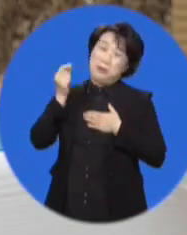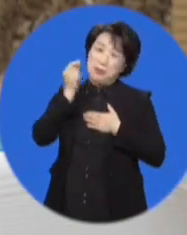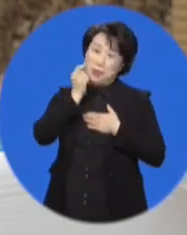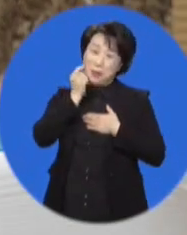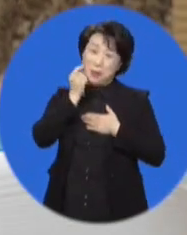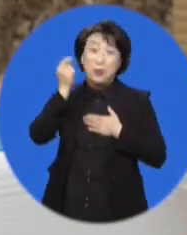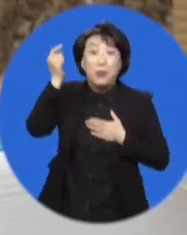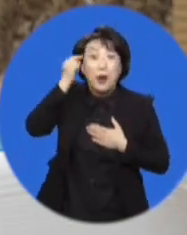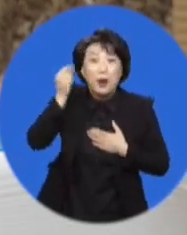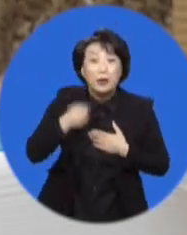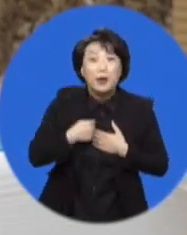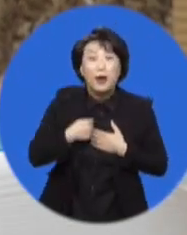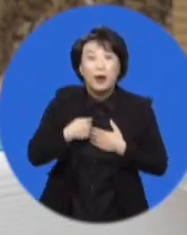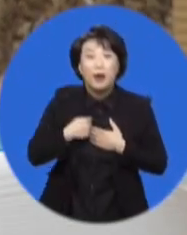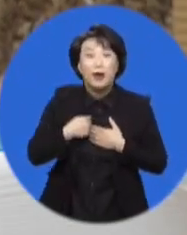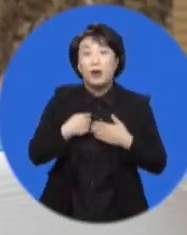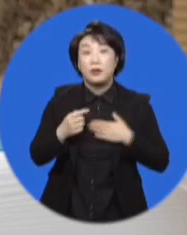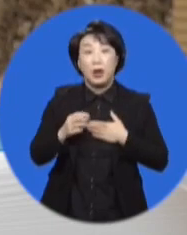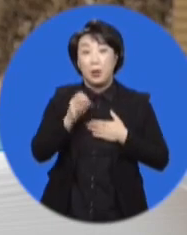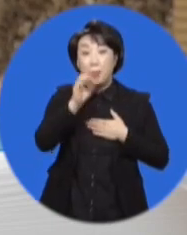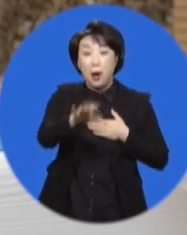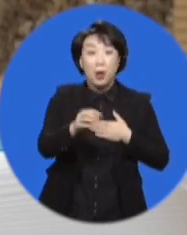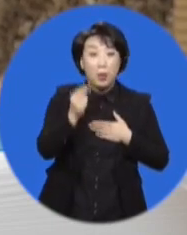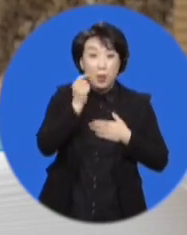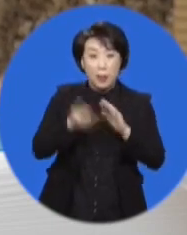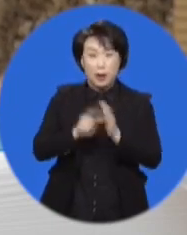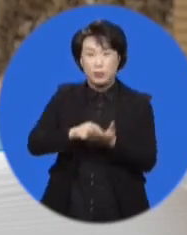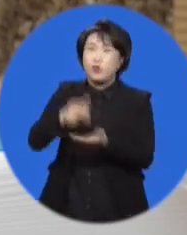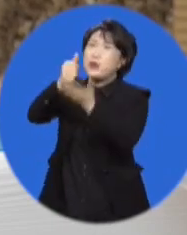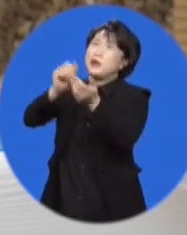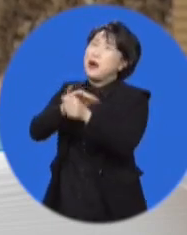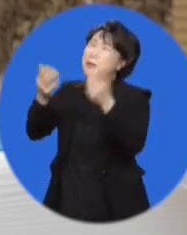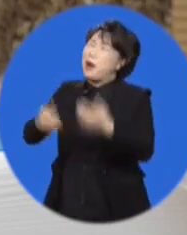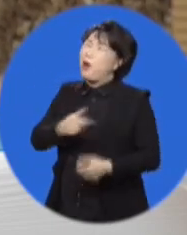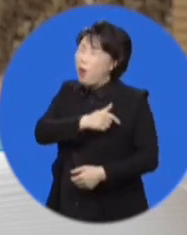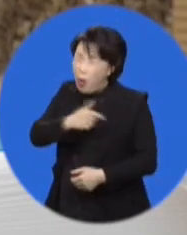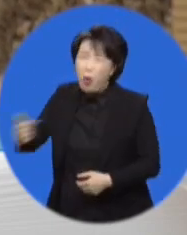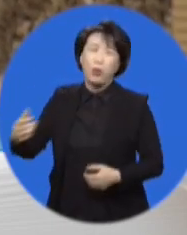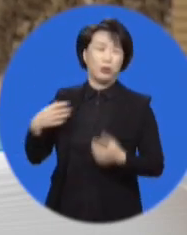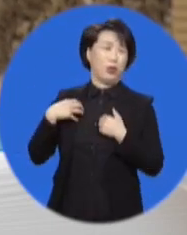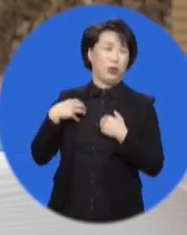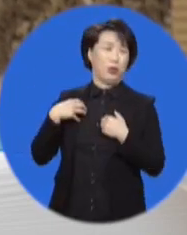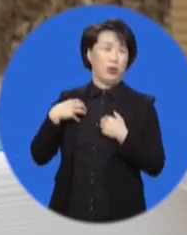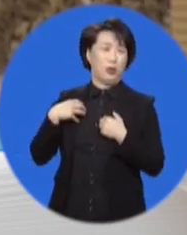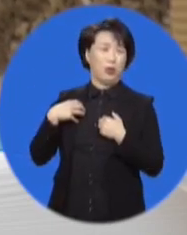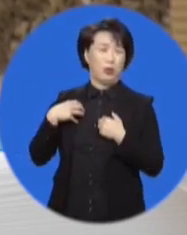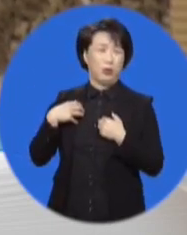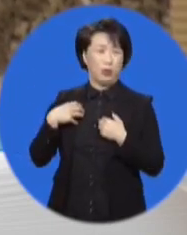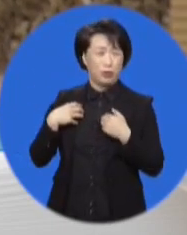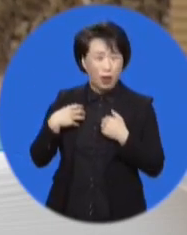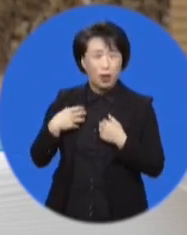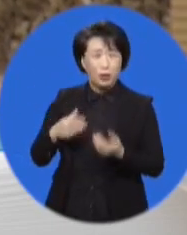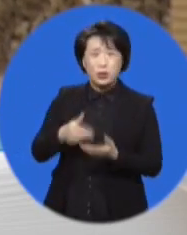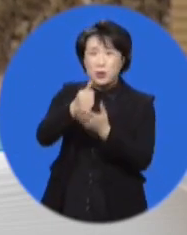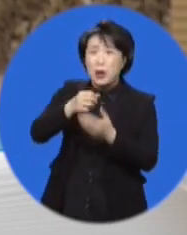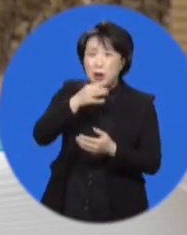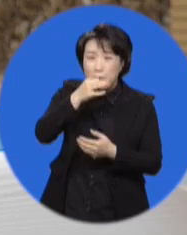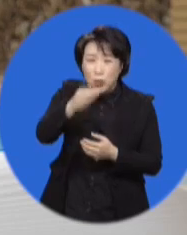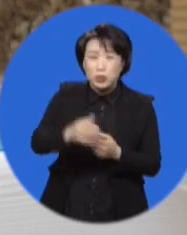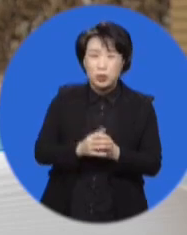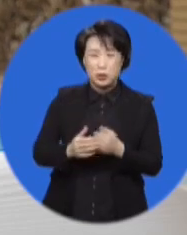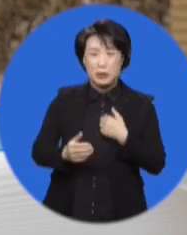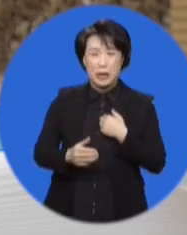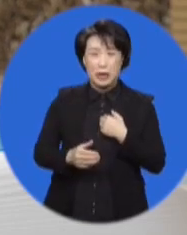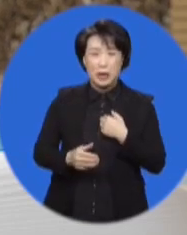왜 할 수가 없느냐? 나는 할 수 없을 만큼 주님 사랑을 받았어요. 나는 정말로 그 소리가